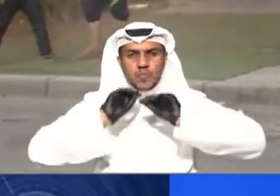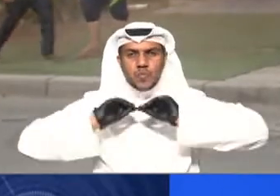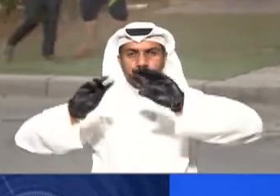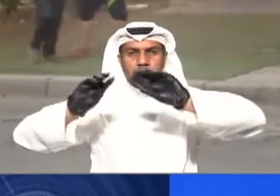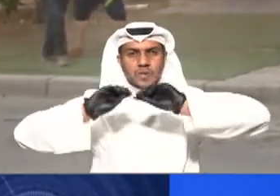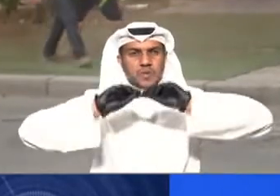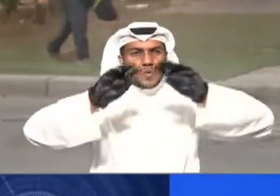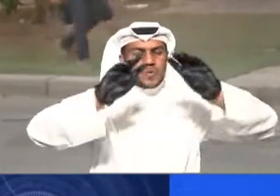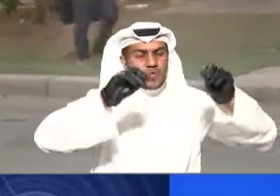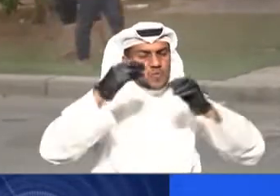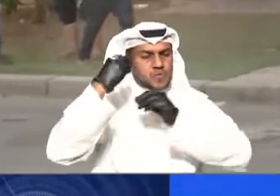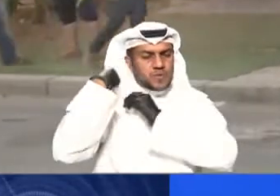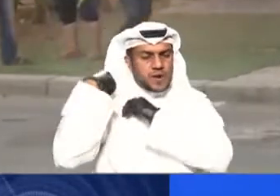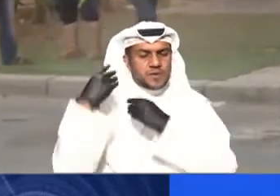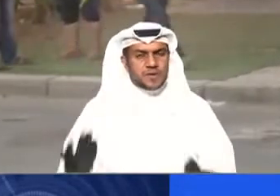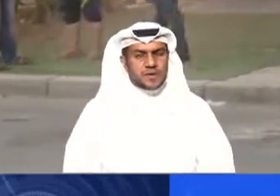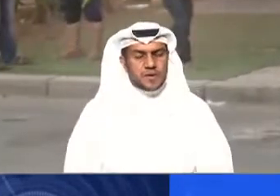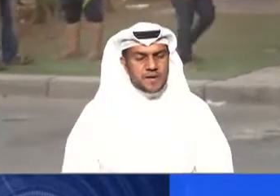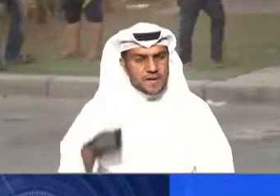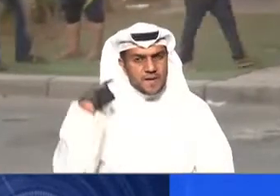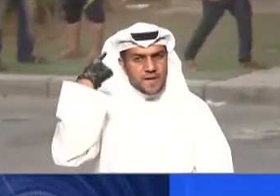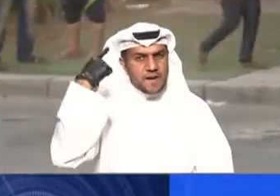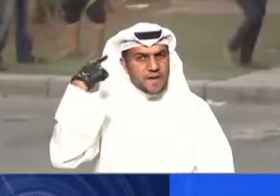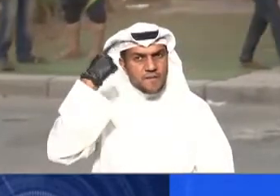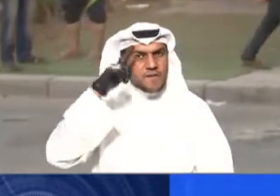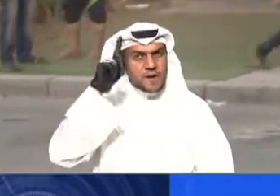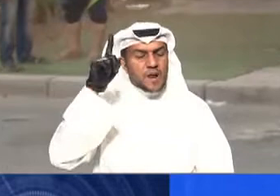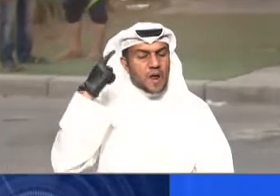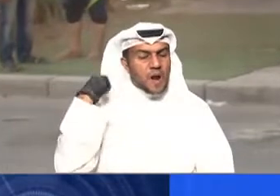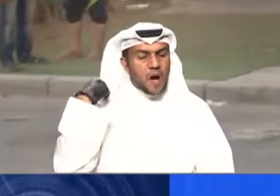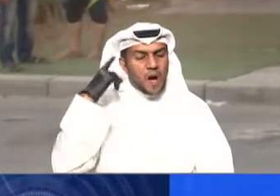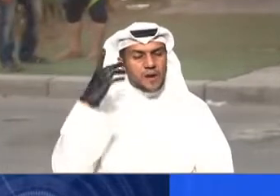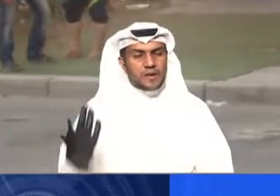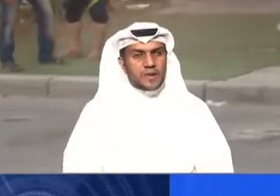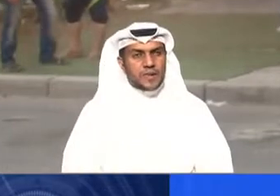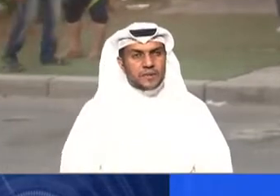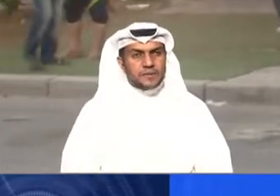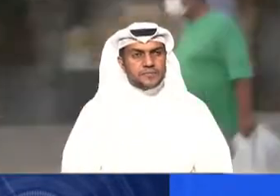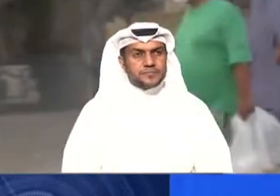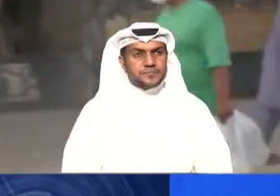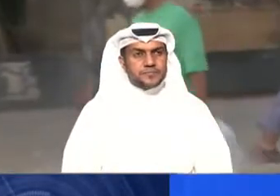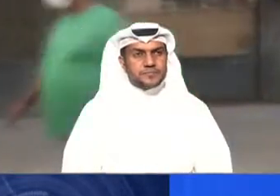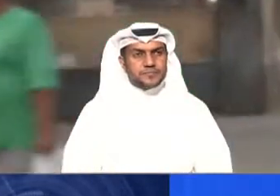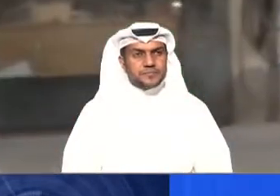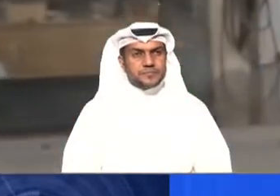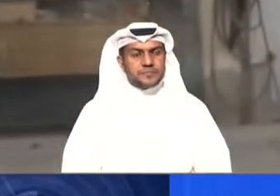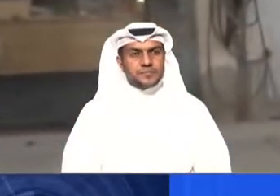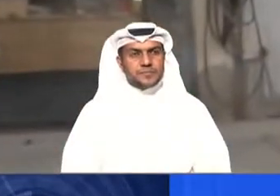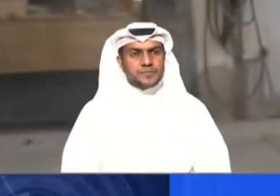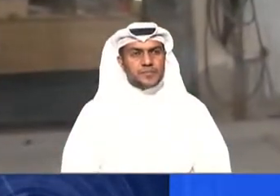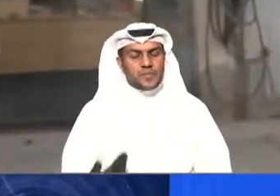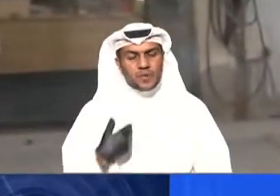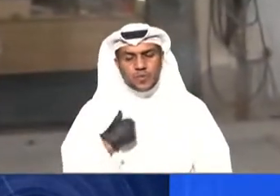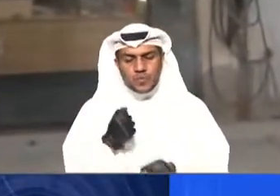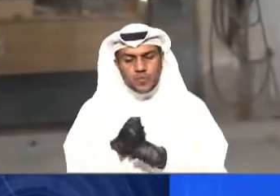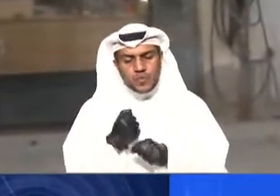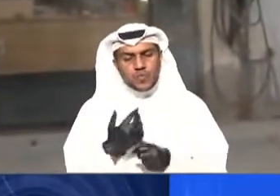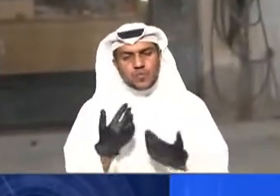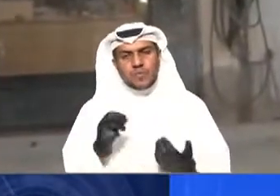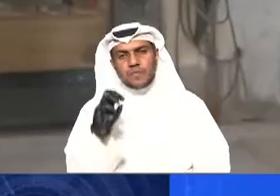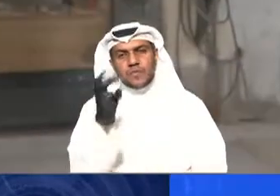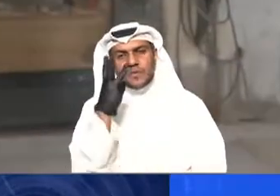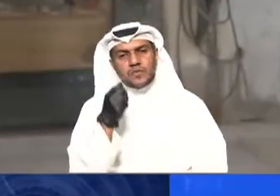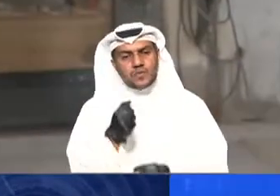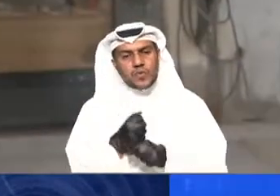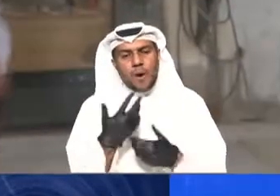البسمة، فرحين بأن الكويت بجمعياتها الخيرية لم ولن تنساهم. شغل مدام الحين لا 3 شهر ما في